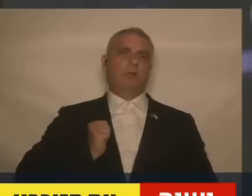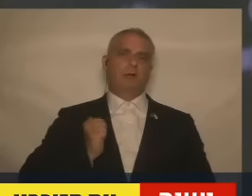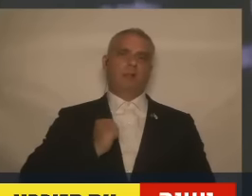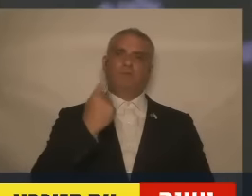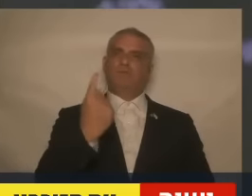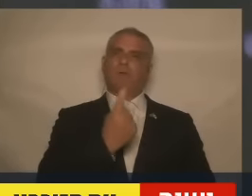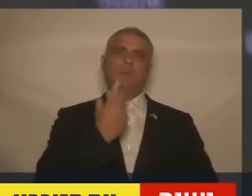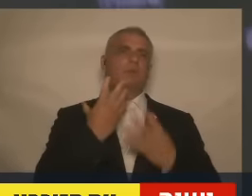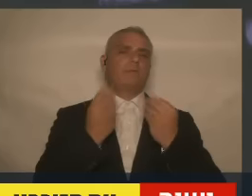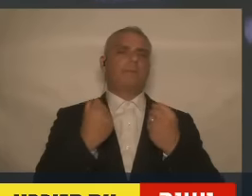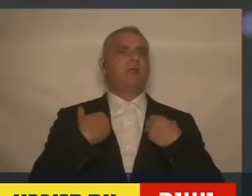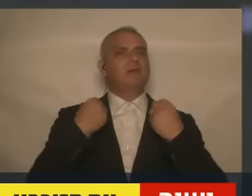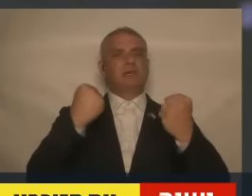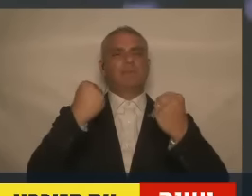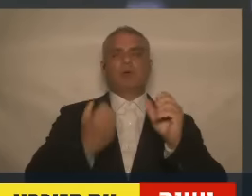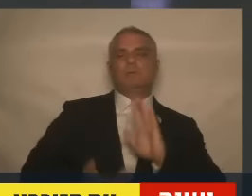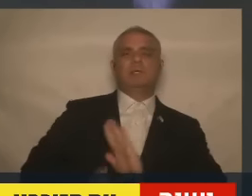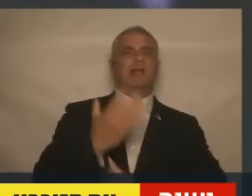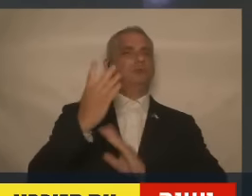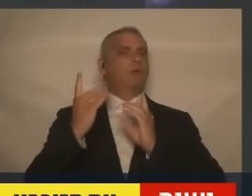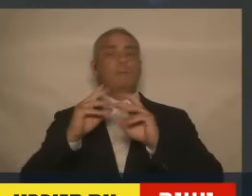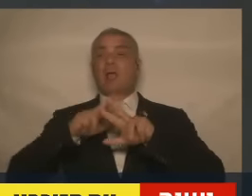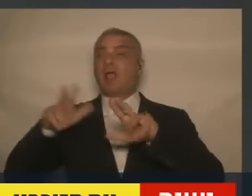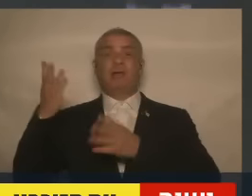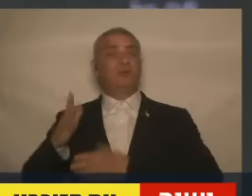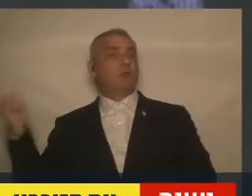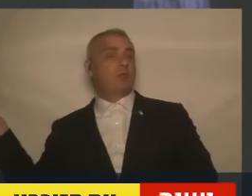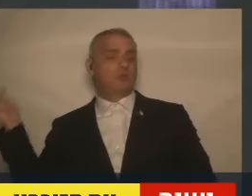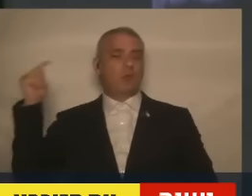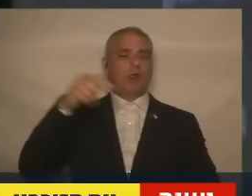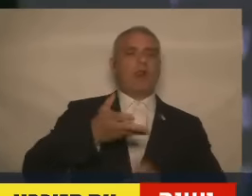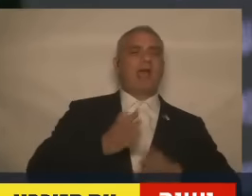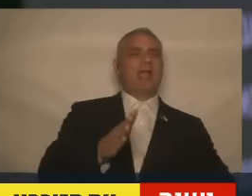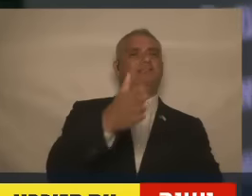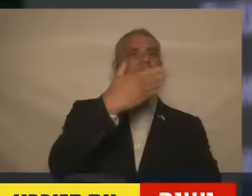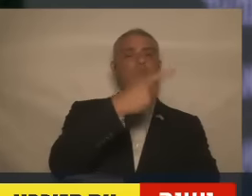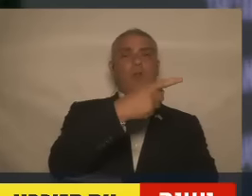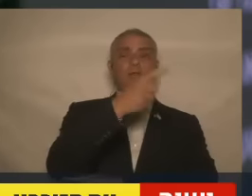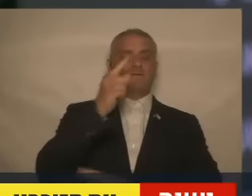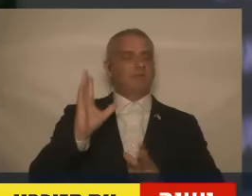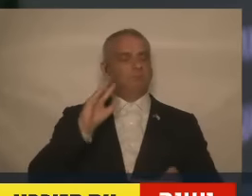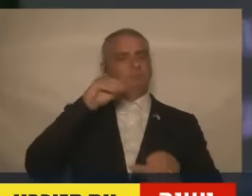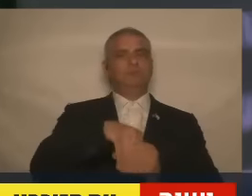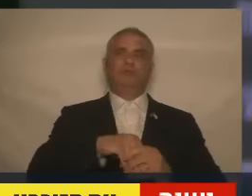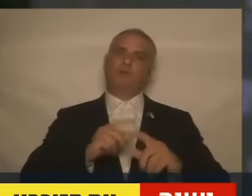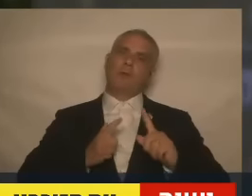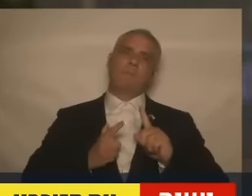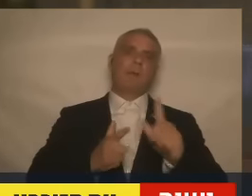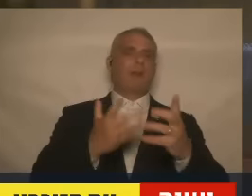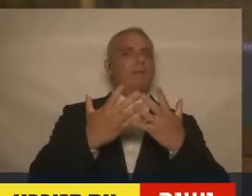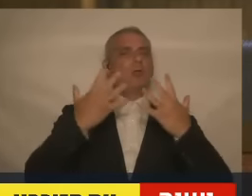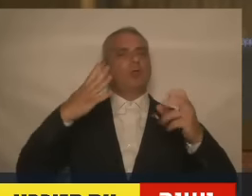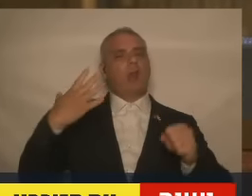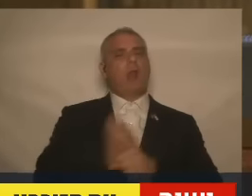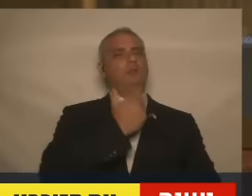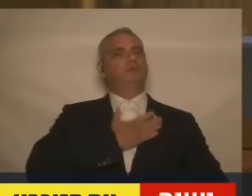בודדים, גיבורים שיצאו למסע מארץ הולדת לארץ מולדת ונטלו חלק במערכה הגדולה על